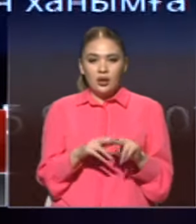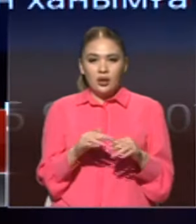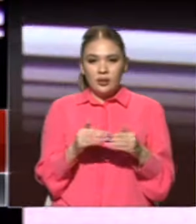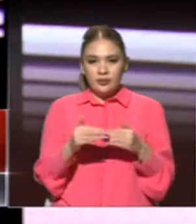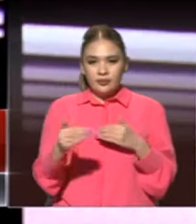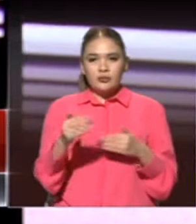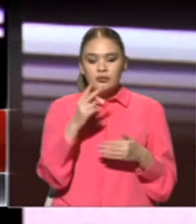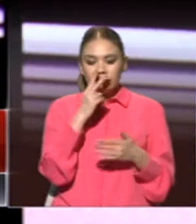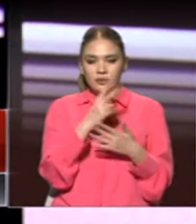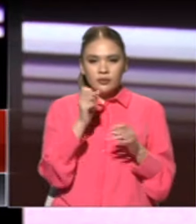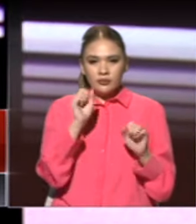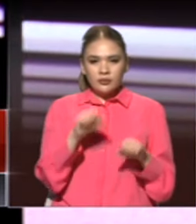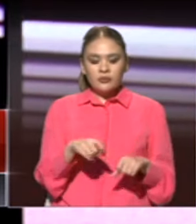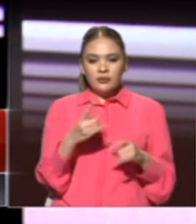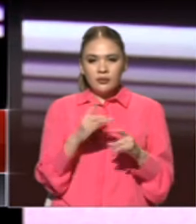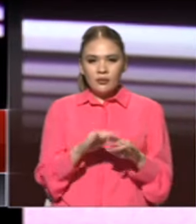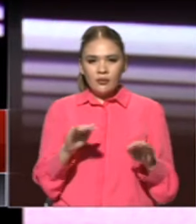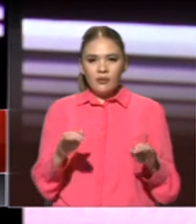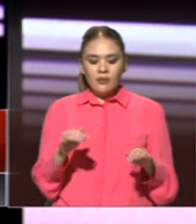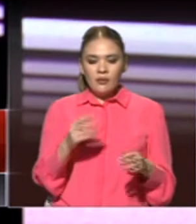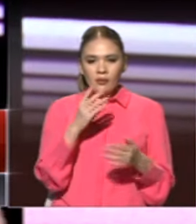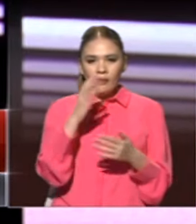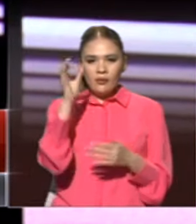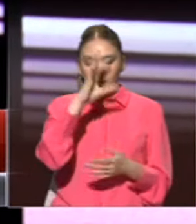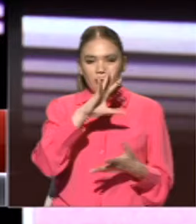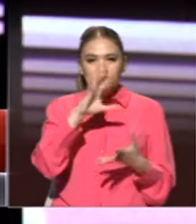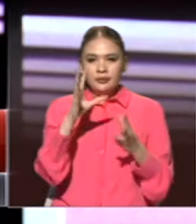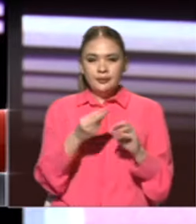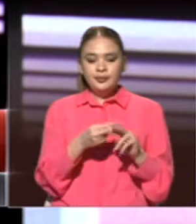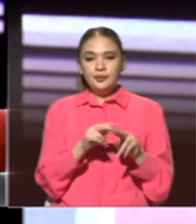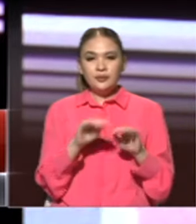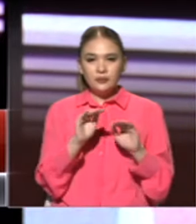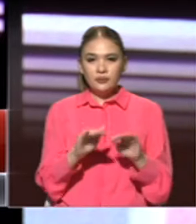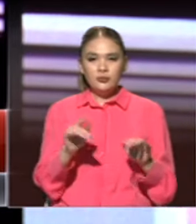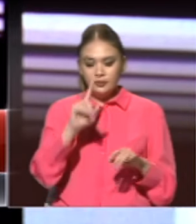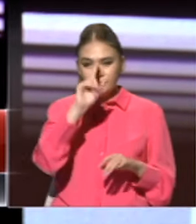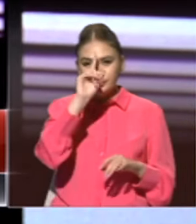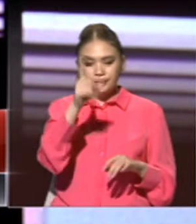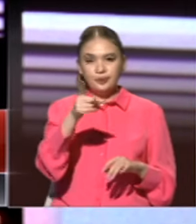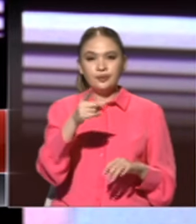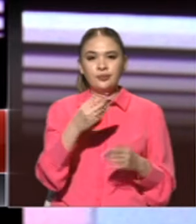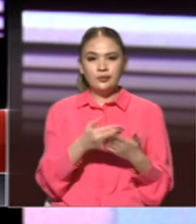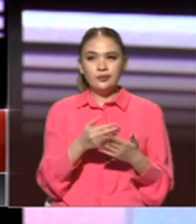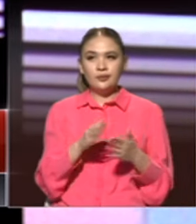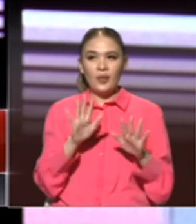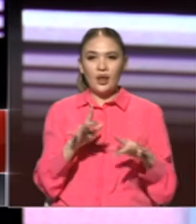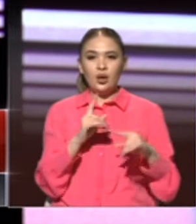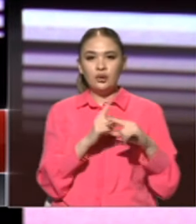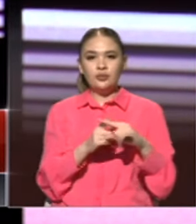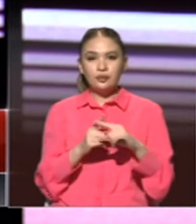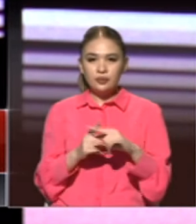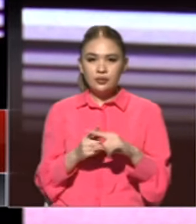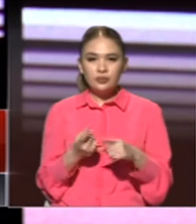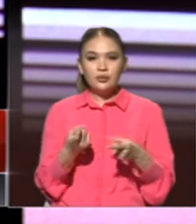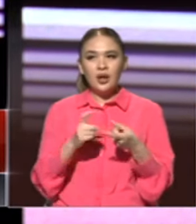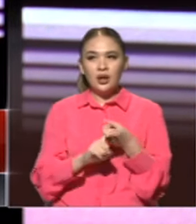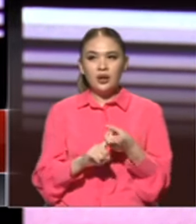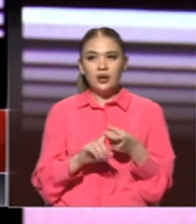алшақтықты көруге болады балалардың тест балдарында. Яғни ол дегеніміз балалардың бір жыл бойы тек қана қосымша орталықтар арқылы